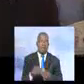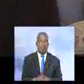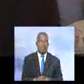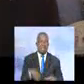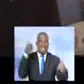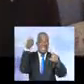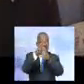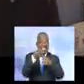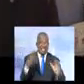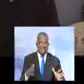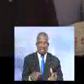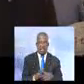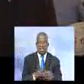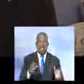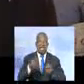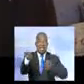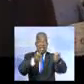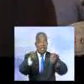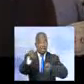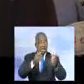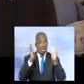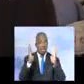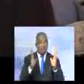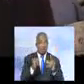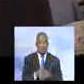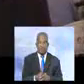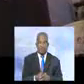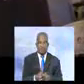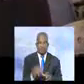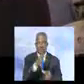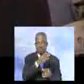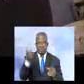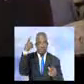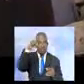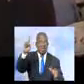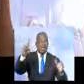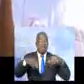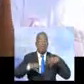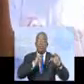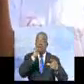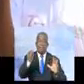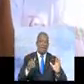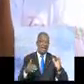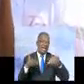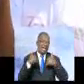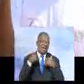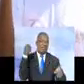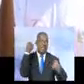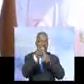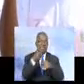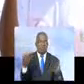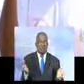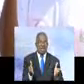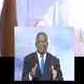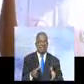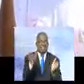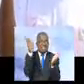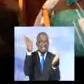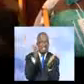que nous puissions avoir moins d'accidents sur la route. Pour l'Organisation mondiale de la